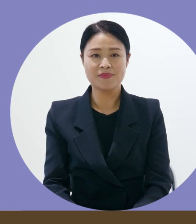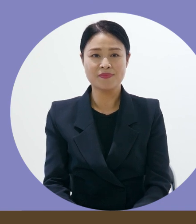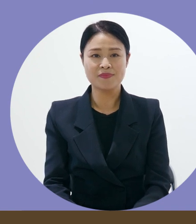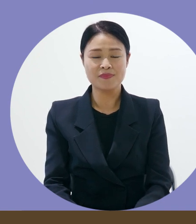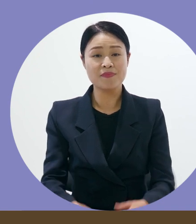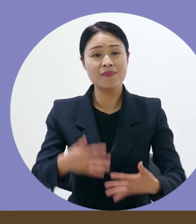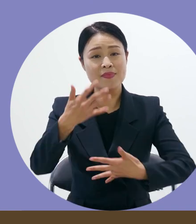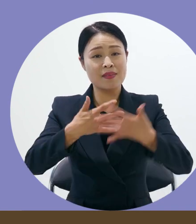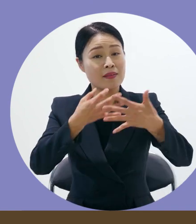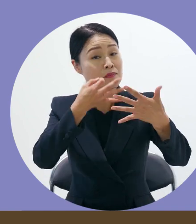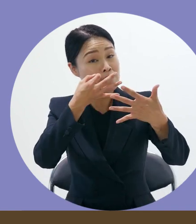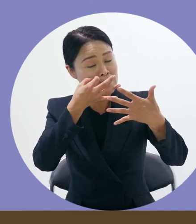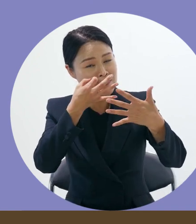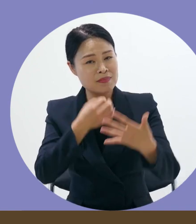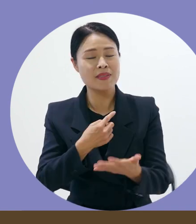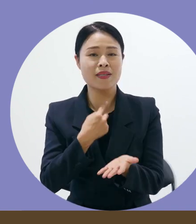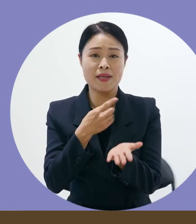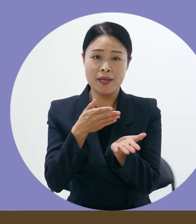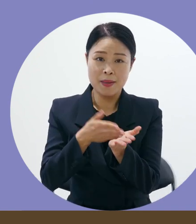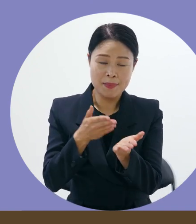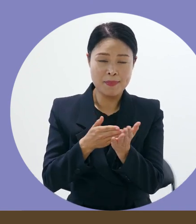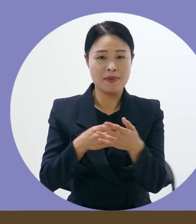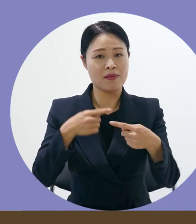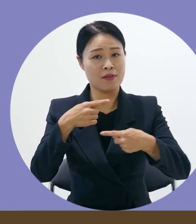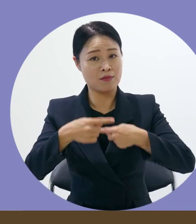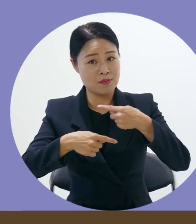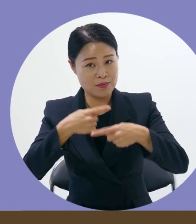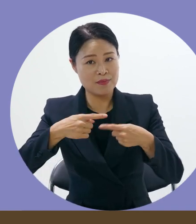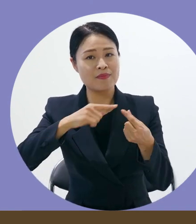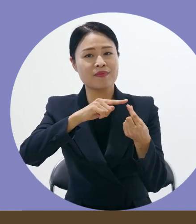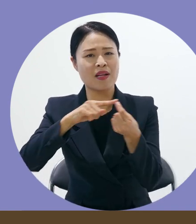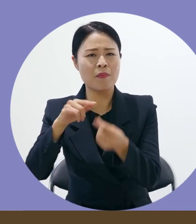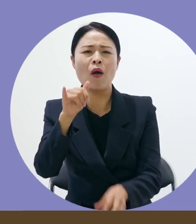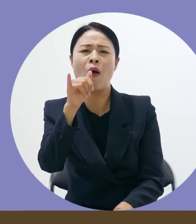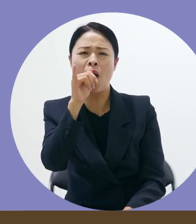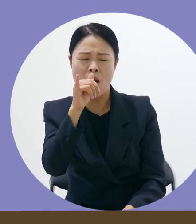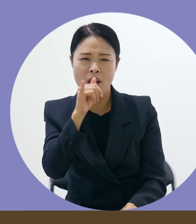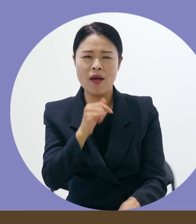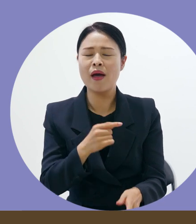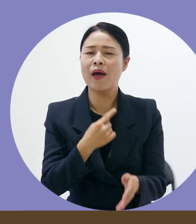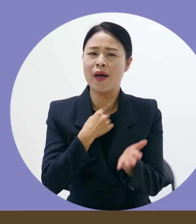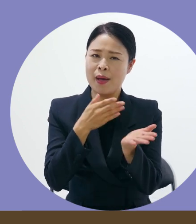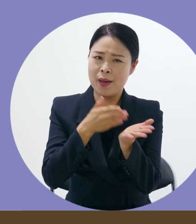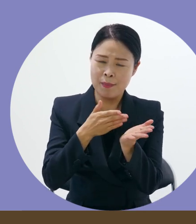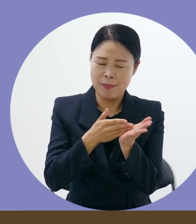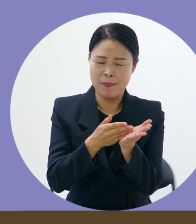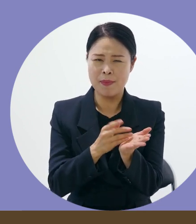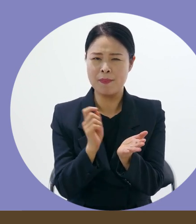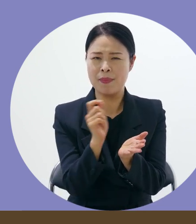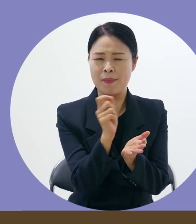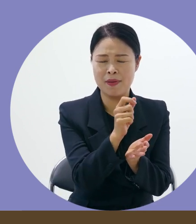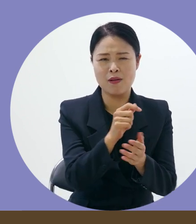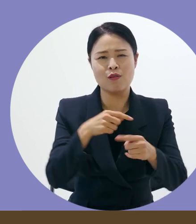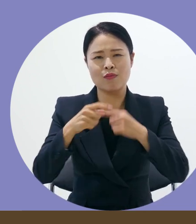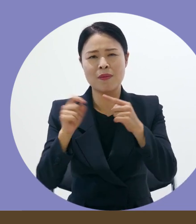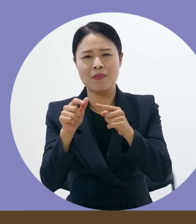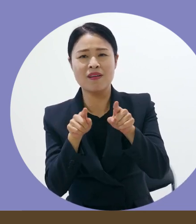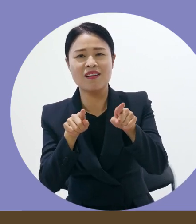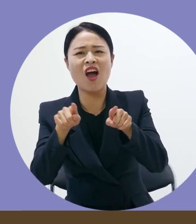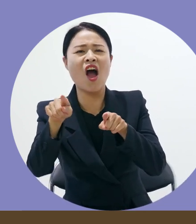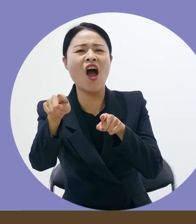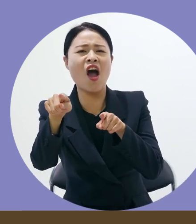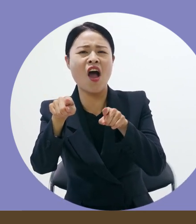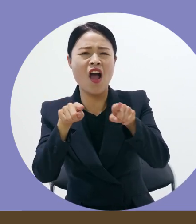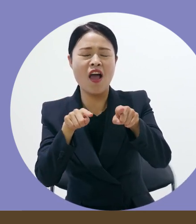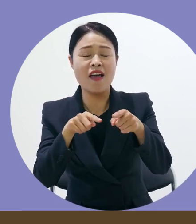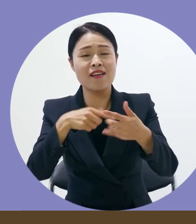이 영상은 음성, 수어, 자막으로 안내하고 있으며 때때로 음성과 수어의 진행 속도 간에